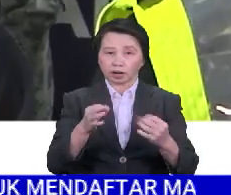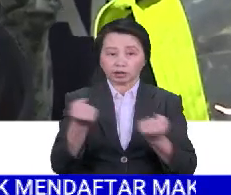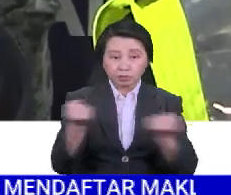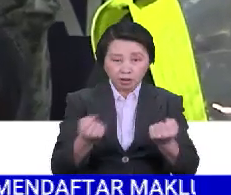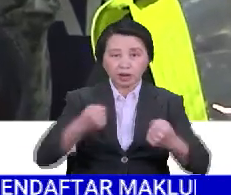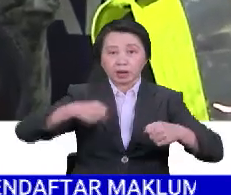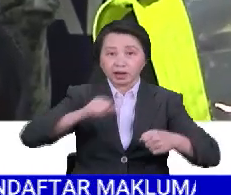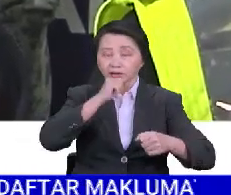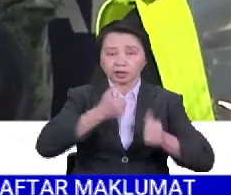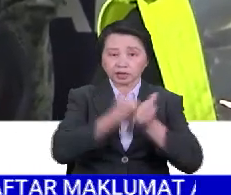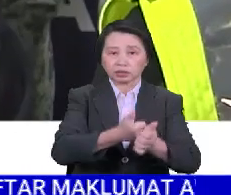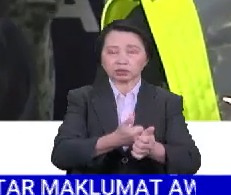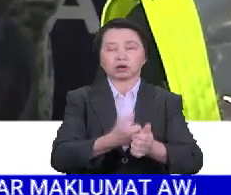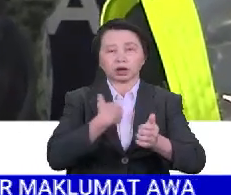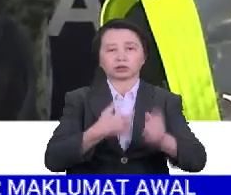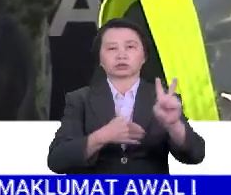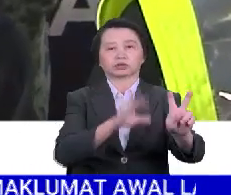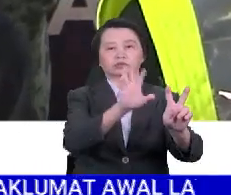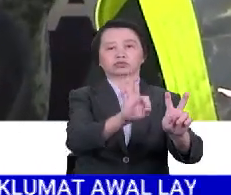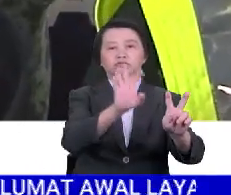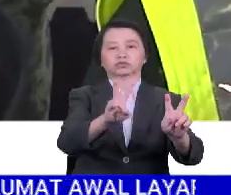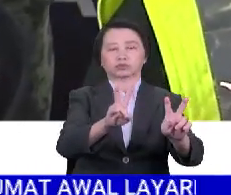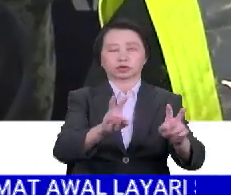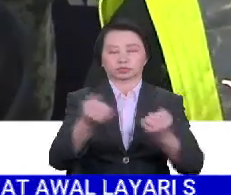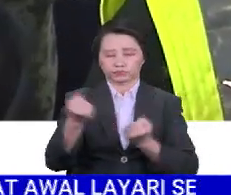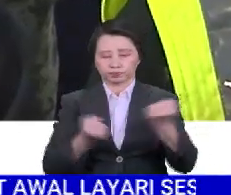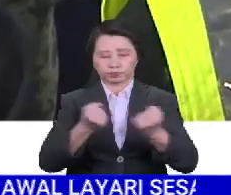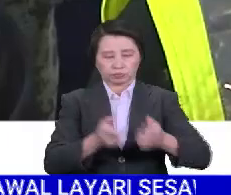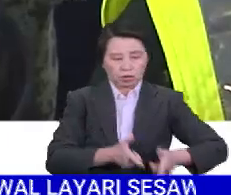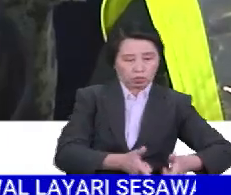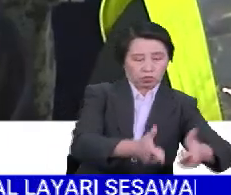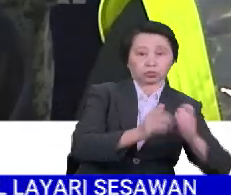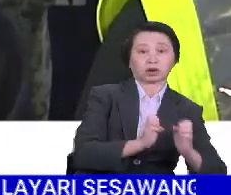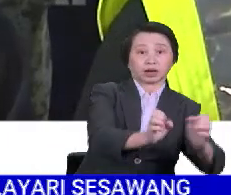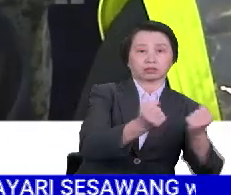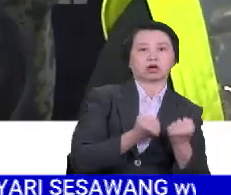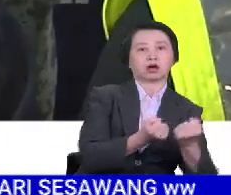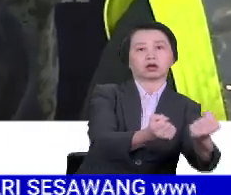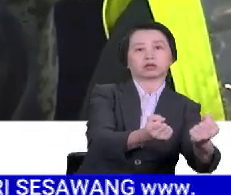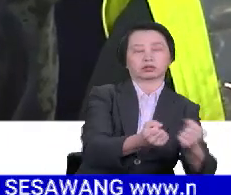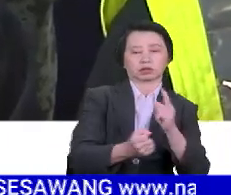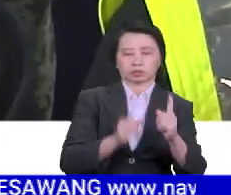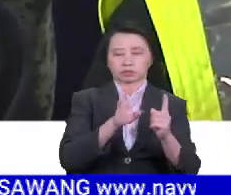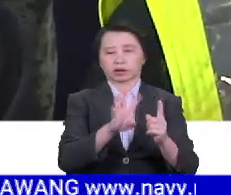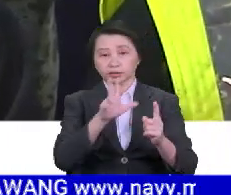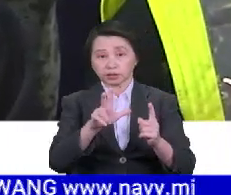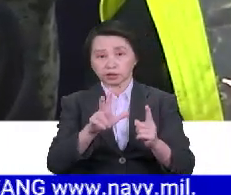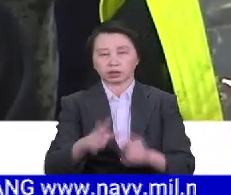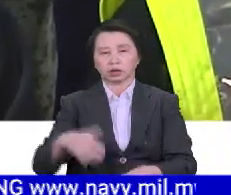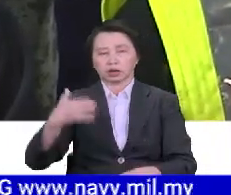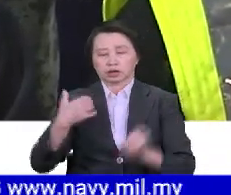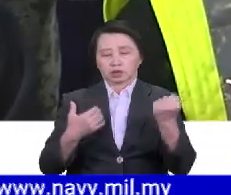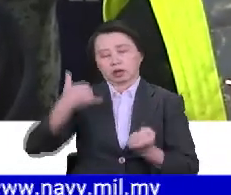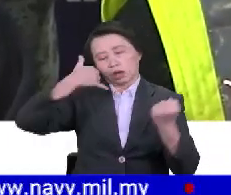isyarat 272, memandu di lorong kecemasan 143, menggunakan telefon